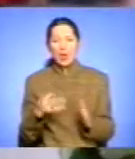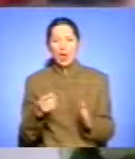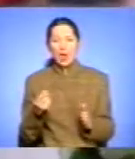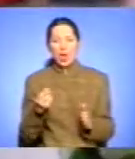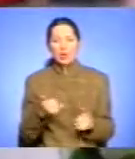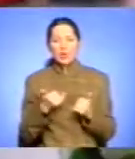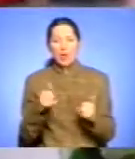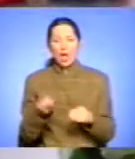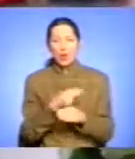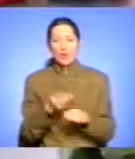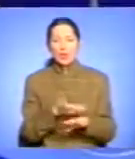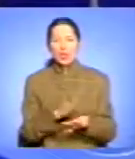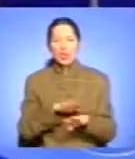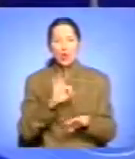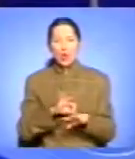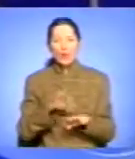Бакало.